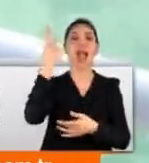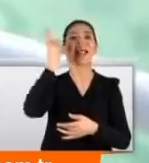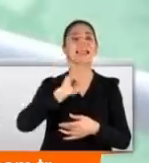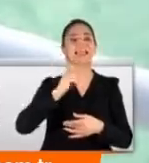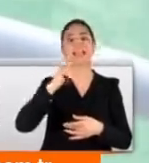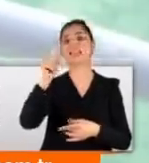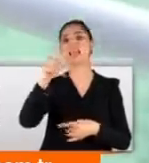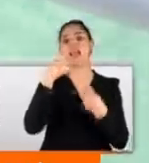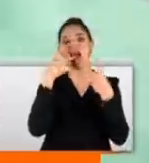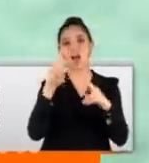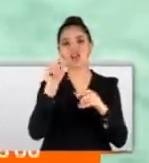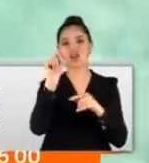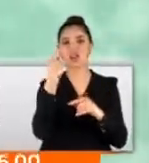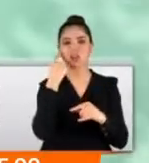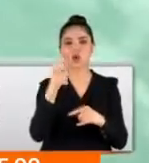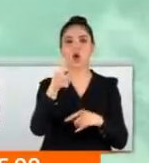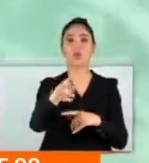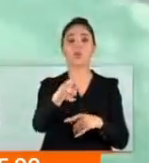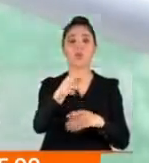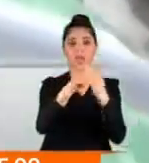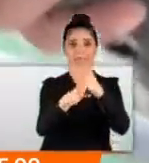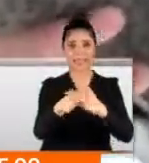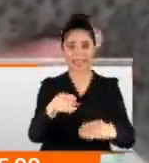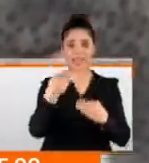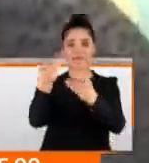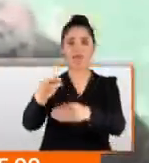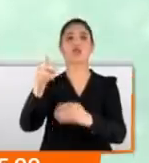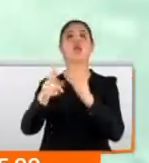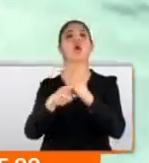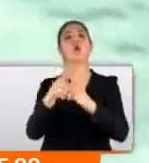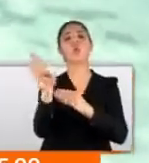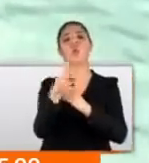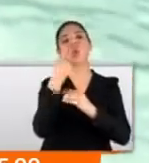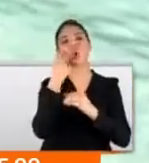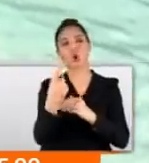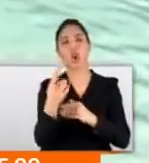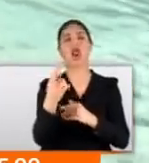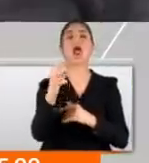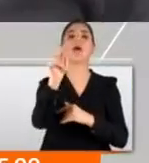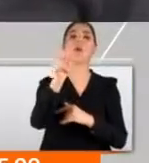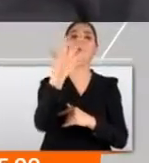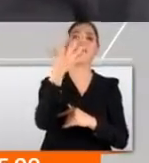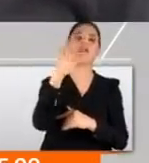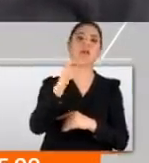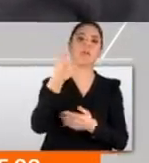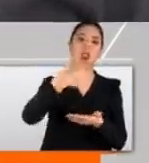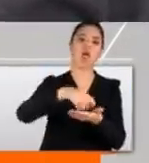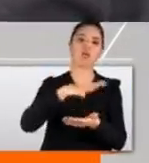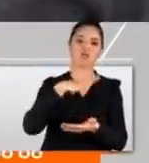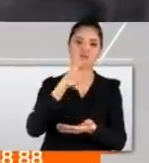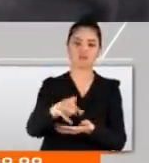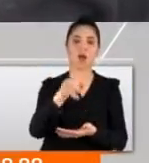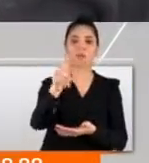açıkladı. Balon balığının kuyruğunu kesip getirene kuyruk başına 5 TL para ödenecek. Yeşil ruhsatlı teknede olan